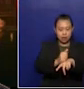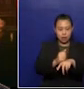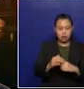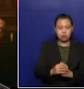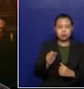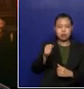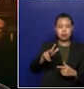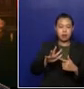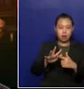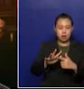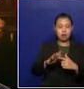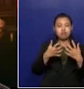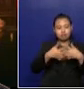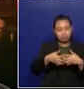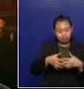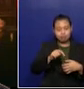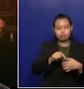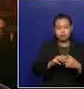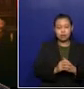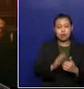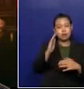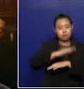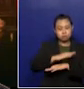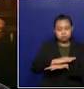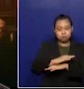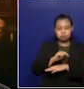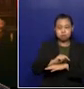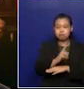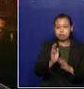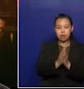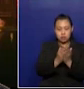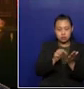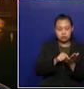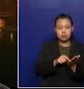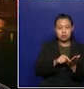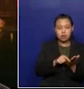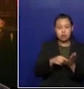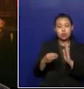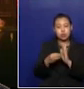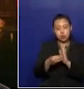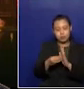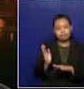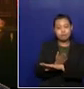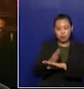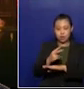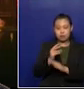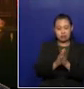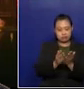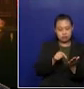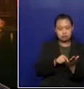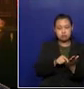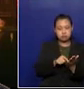มแห่งประเทศไทยหนังสือที่ตีพิมพ์เรื่องนี้ออกมาคือกรุงเทพธุรกิจทำไมผมต้องเอ่ยฮะเดี๋ยวท่านจะบอกไม่จริ